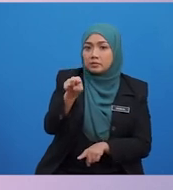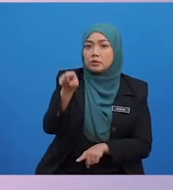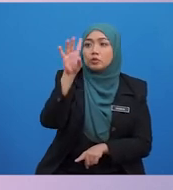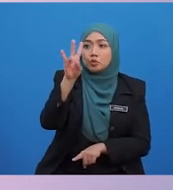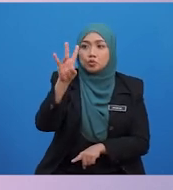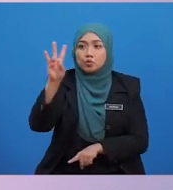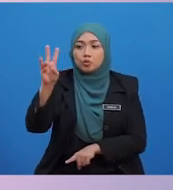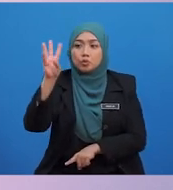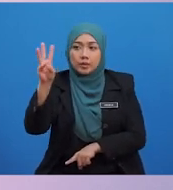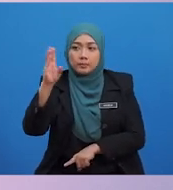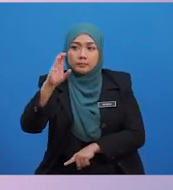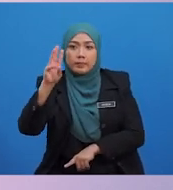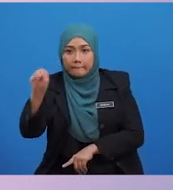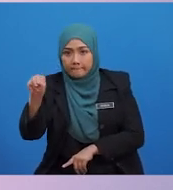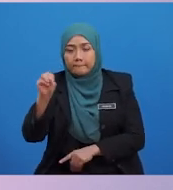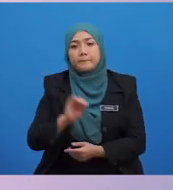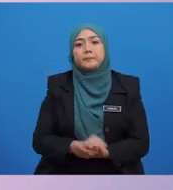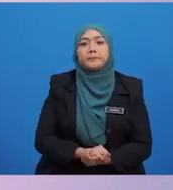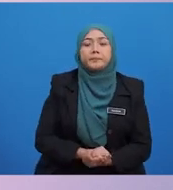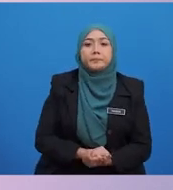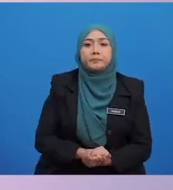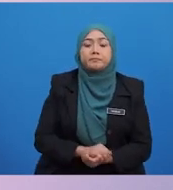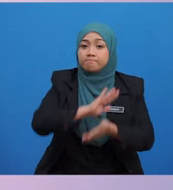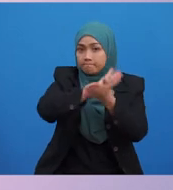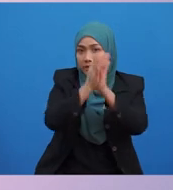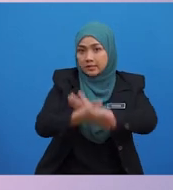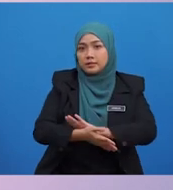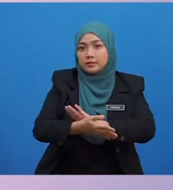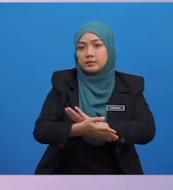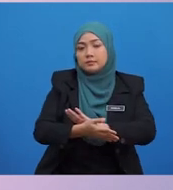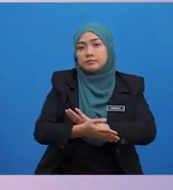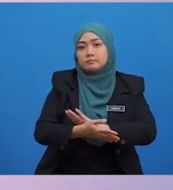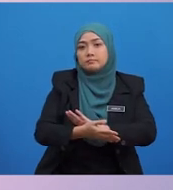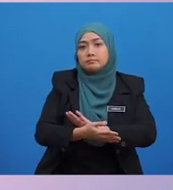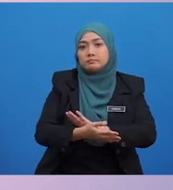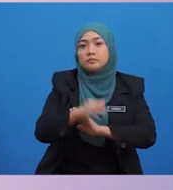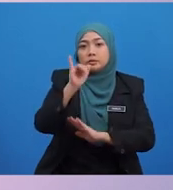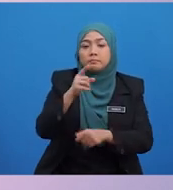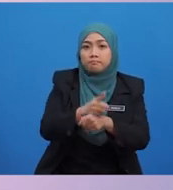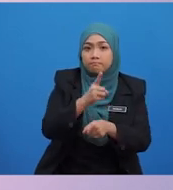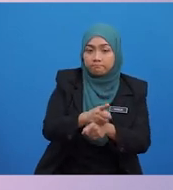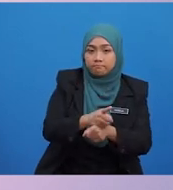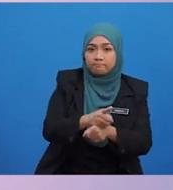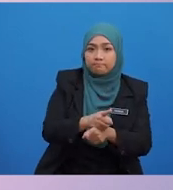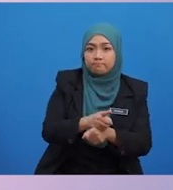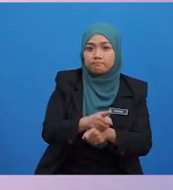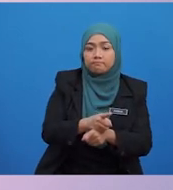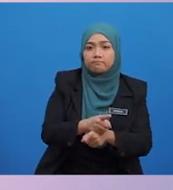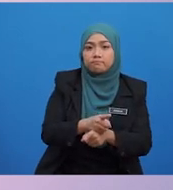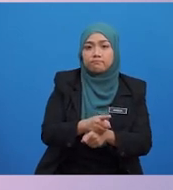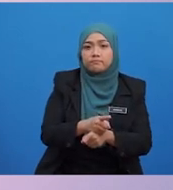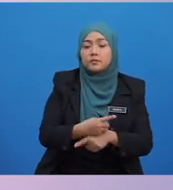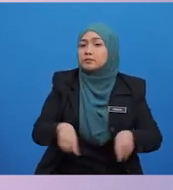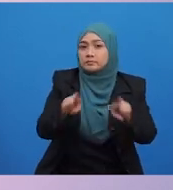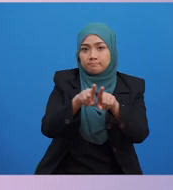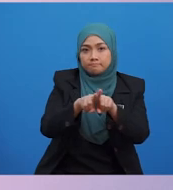yaitu = 90-an 776 cm I make